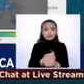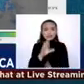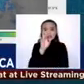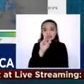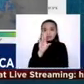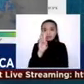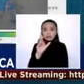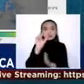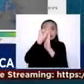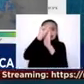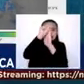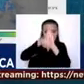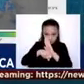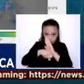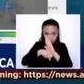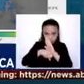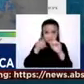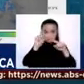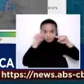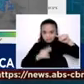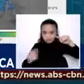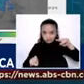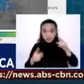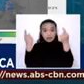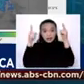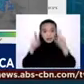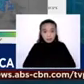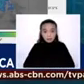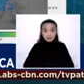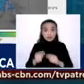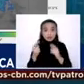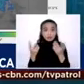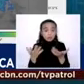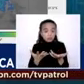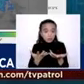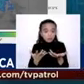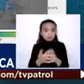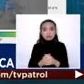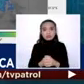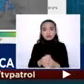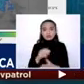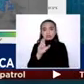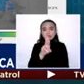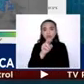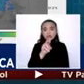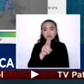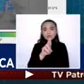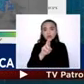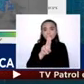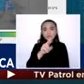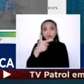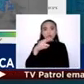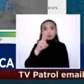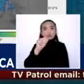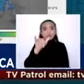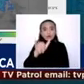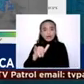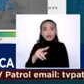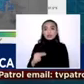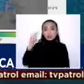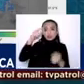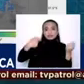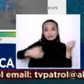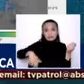mahigit 17 seconds at nangyari yan sa isang malakas na thunderstorm sa pagitan ng Uruguay at Northern Argentina